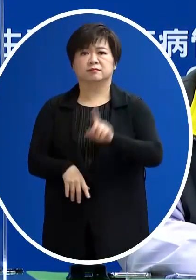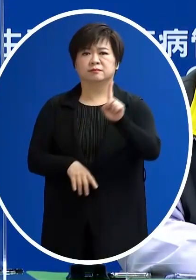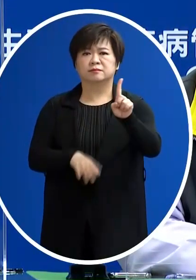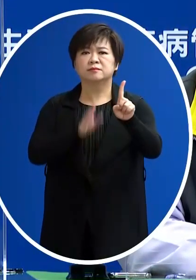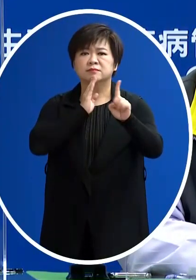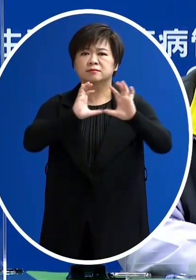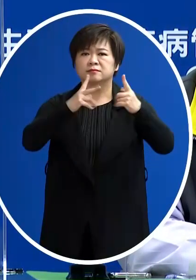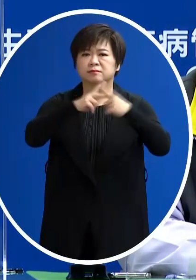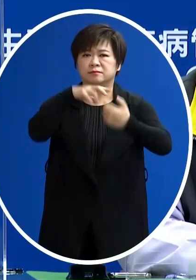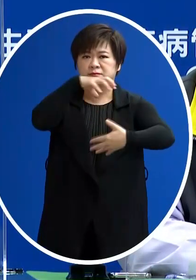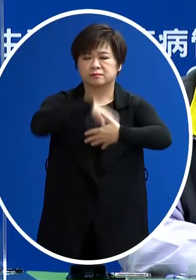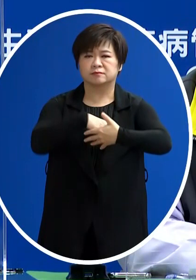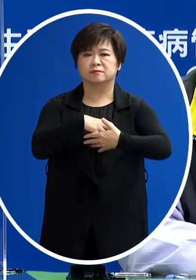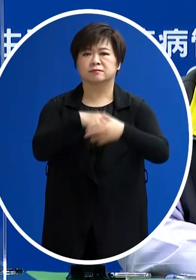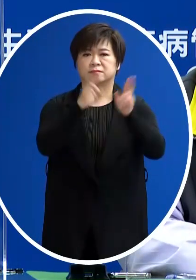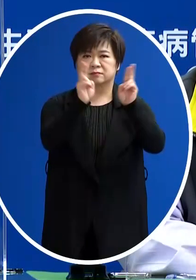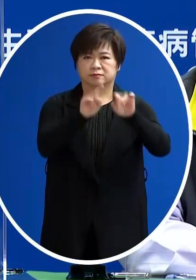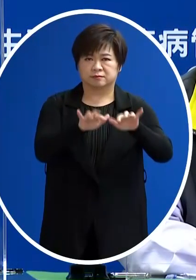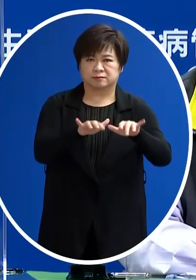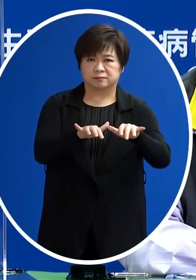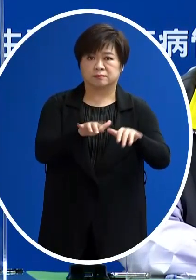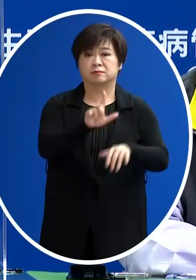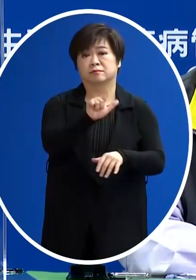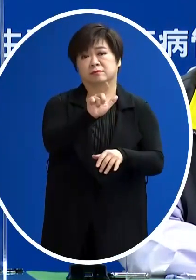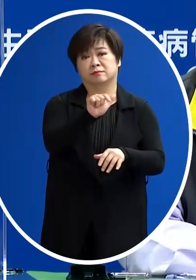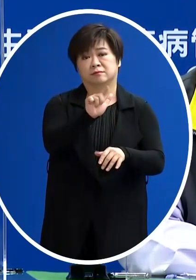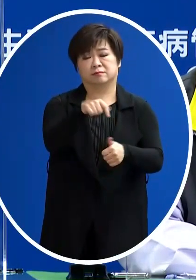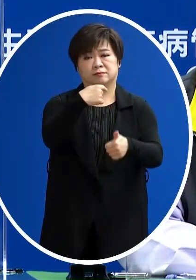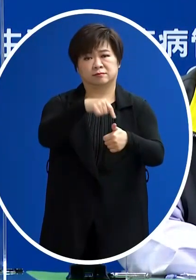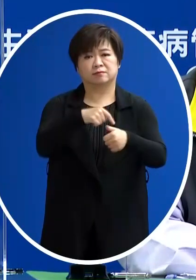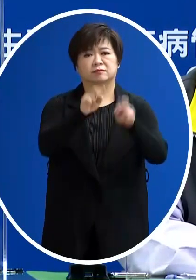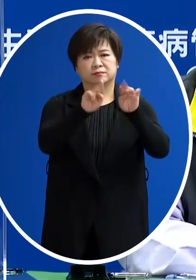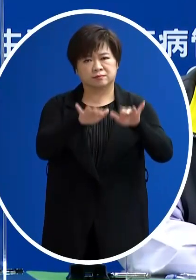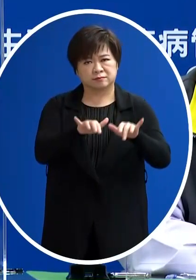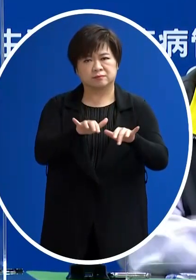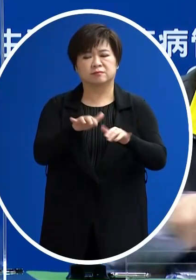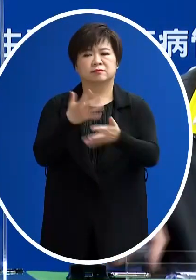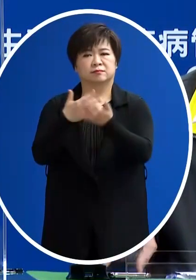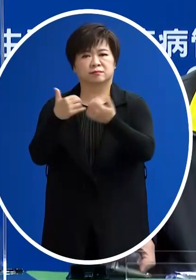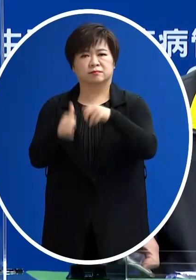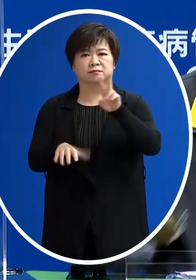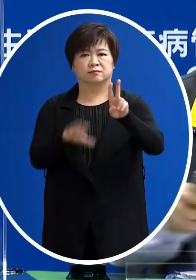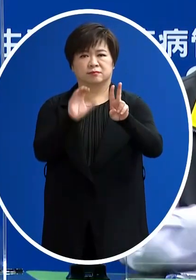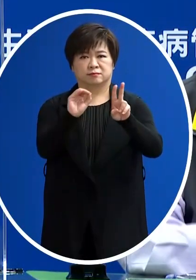国小里面的电脑那个电脑老师的学生